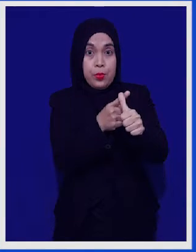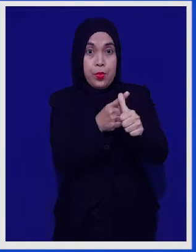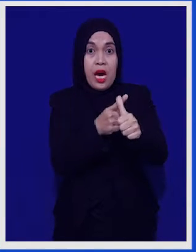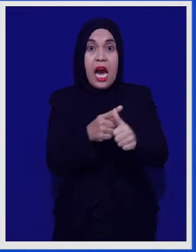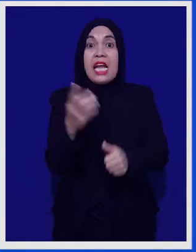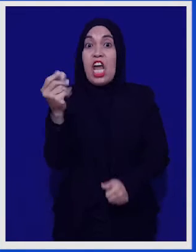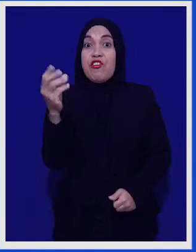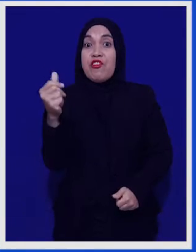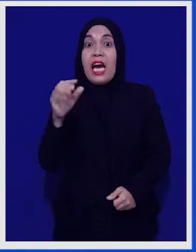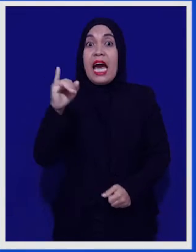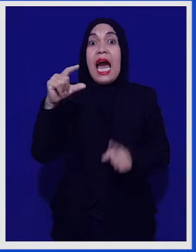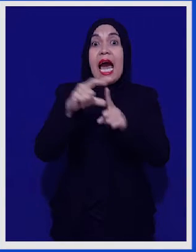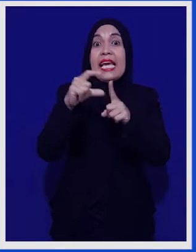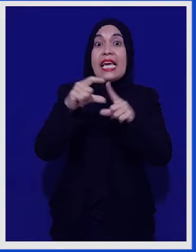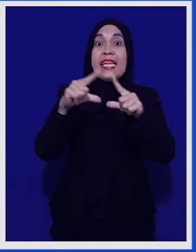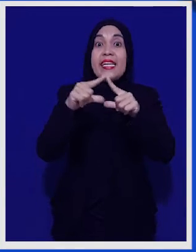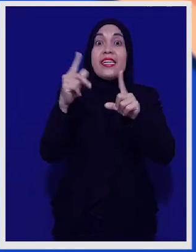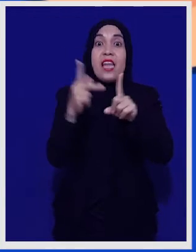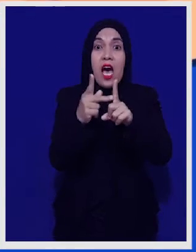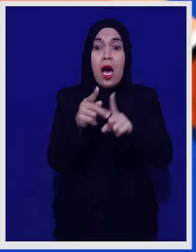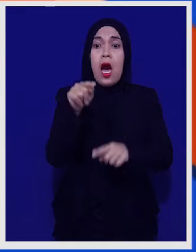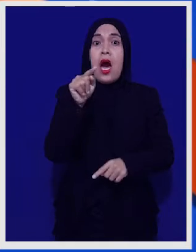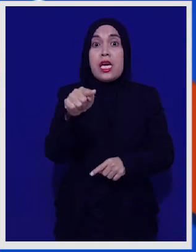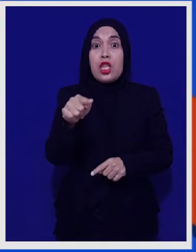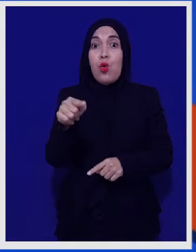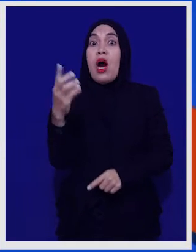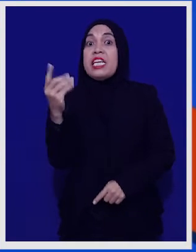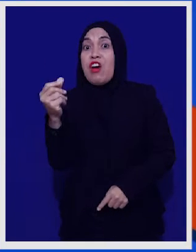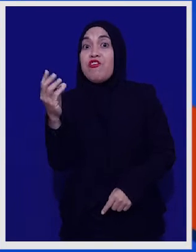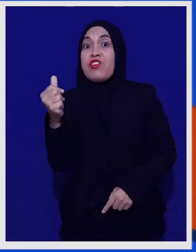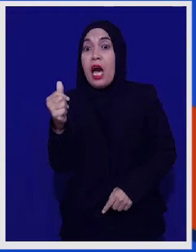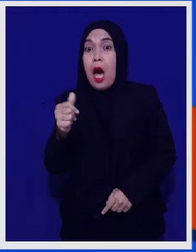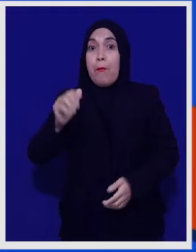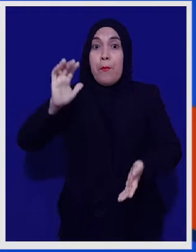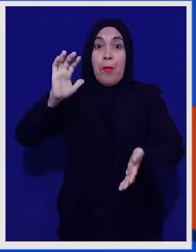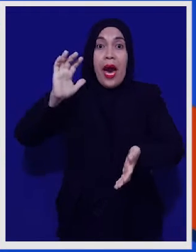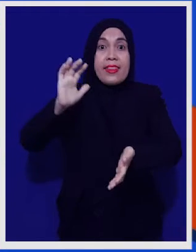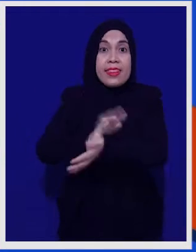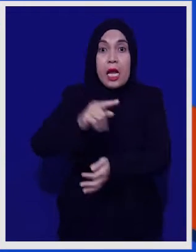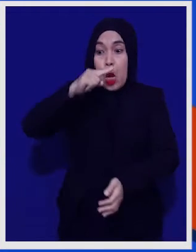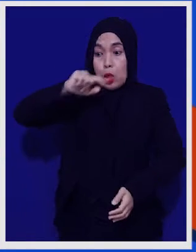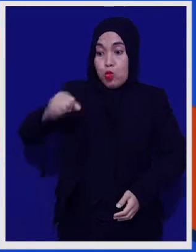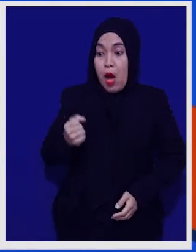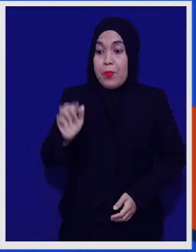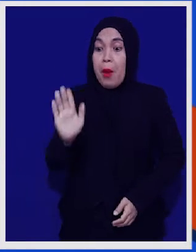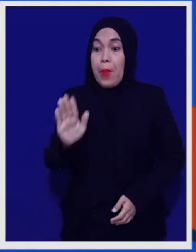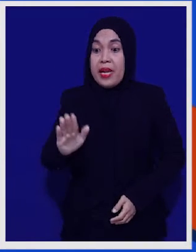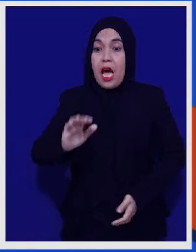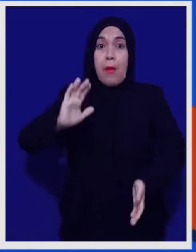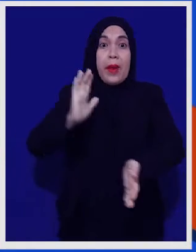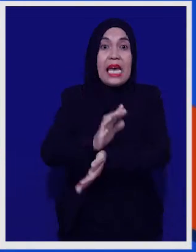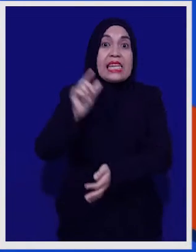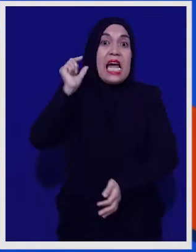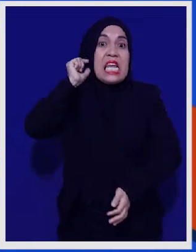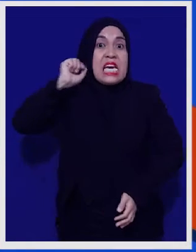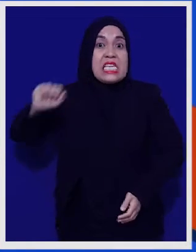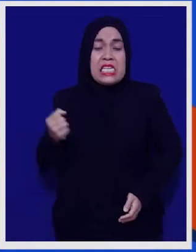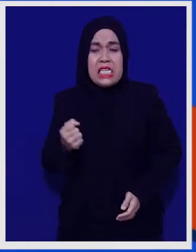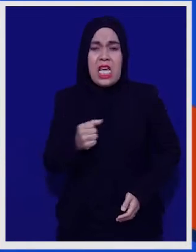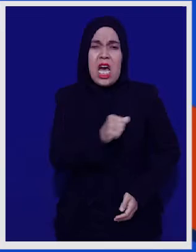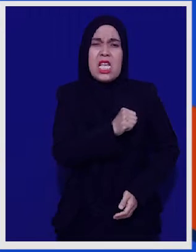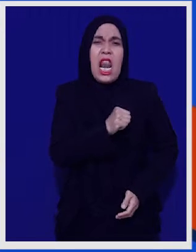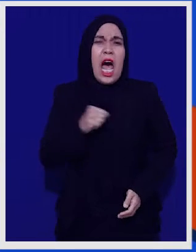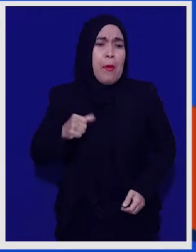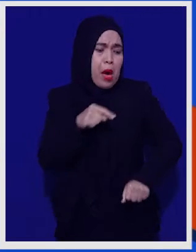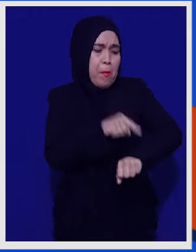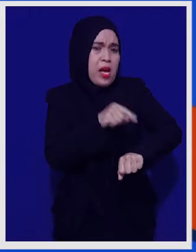nafkah idah. Nafkah idah adalah nafkah nan diberikan mantan suami kepada mantan istrinya salamu menjalani maso